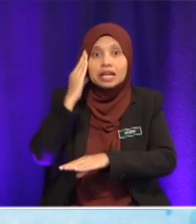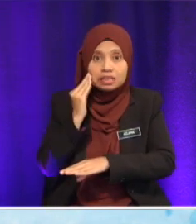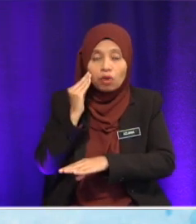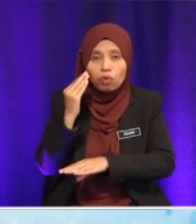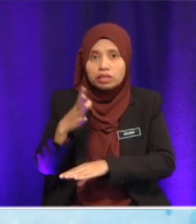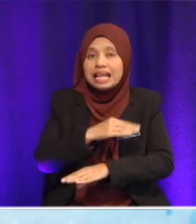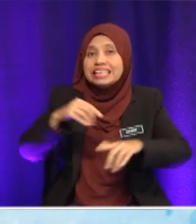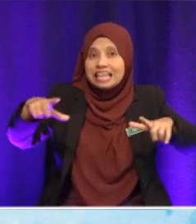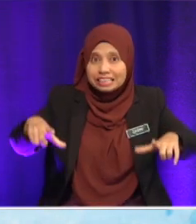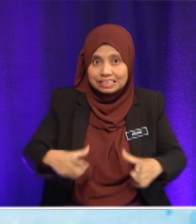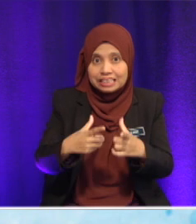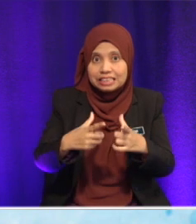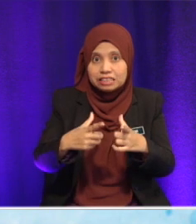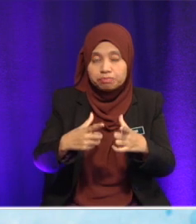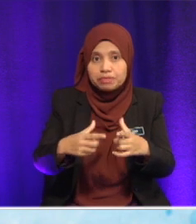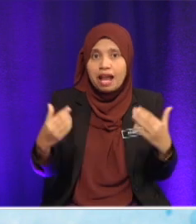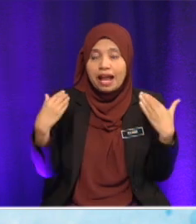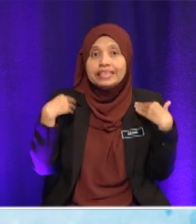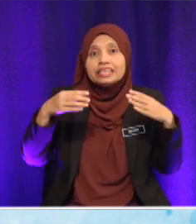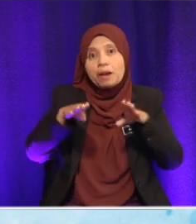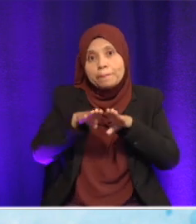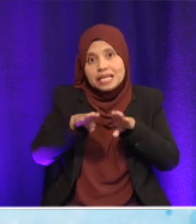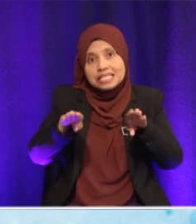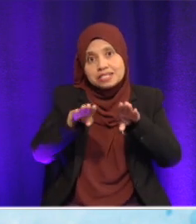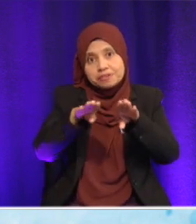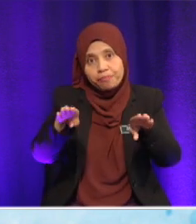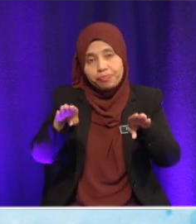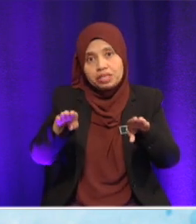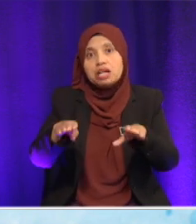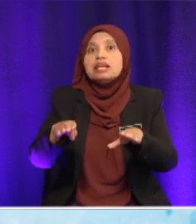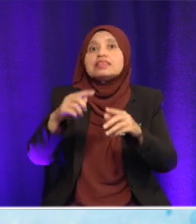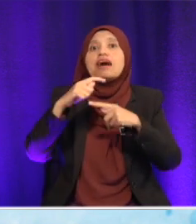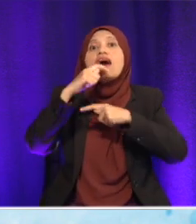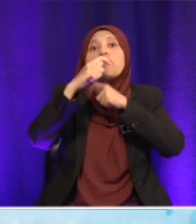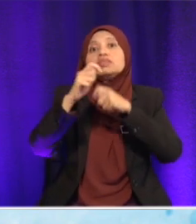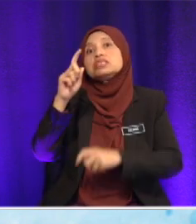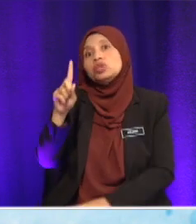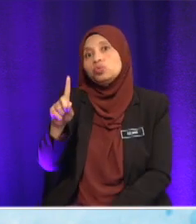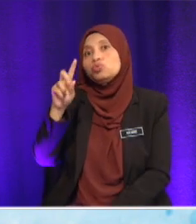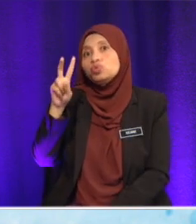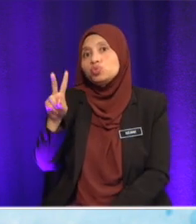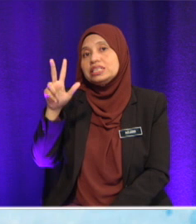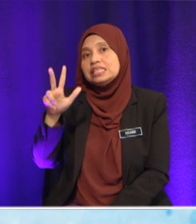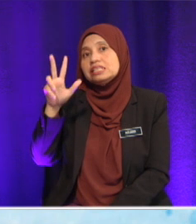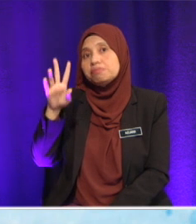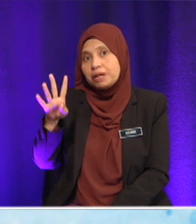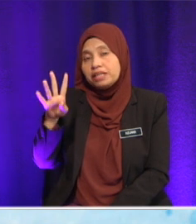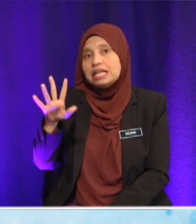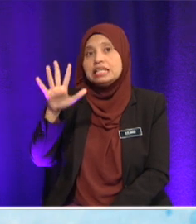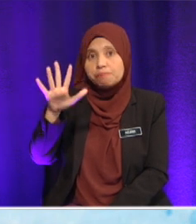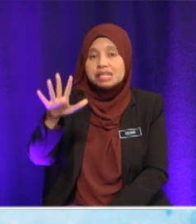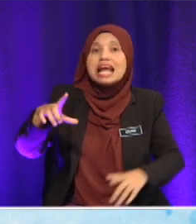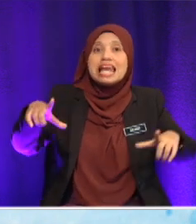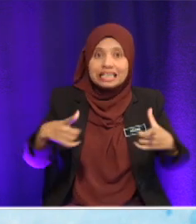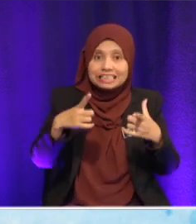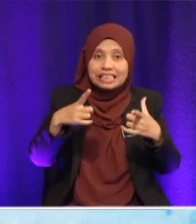Nampak tak ada perbedaan-perbesaan antara tahap 1 2 3 dan 4 dan pada tahap 5 dia boleh melaksanakan kemahiran itu dan